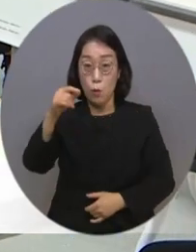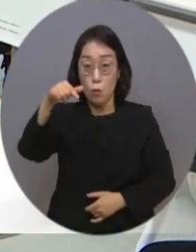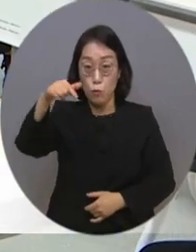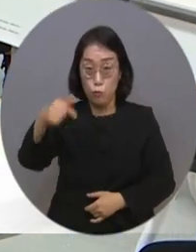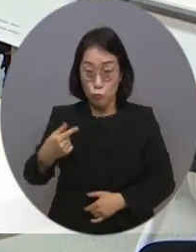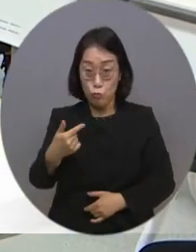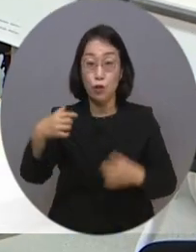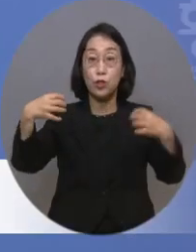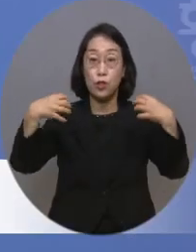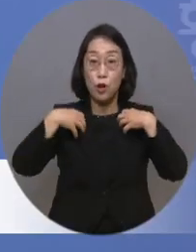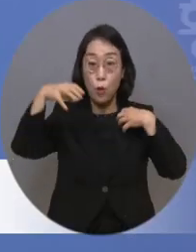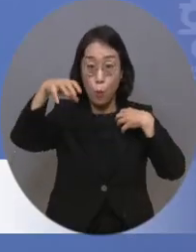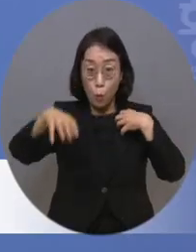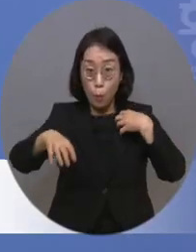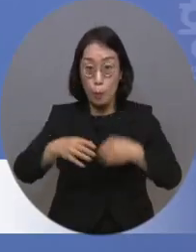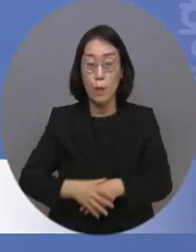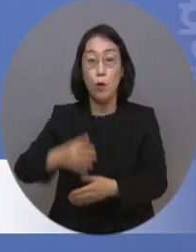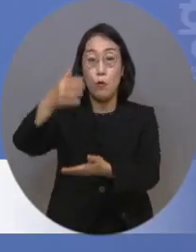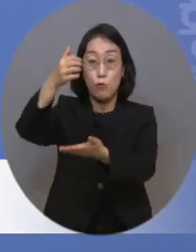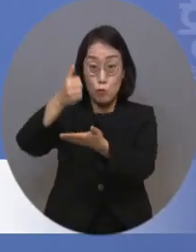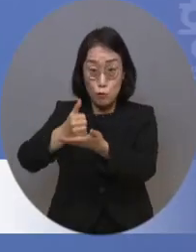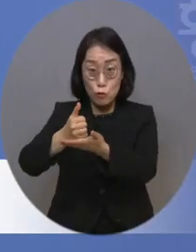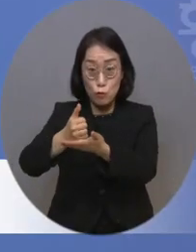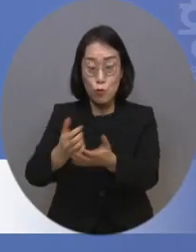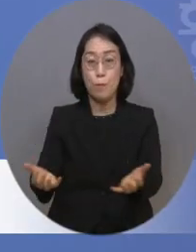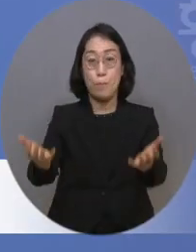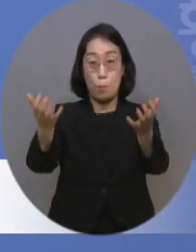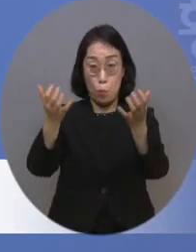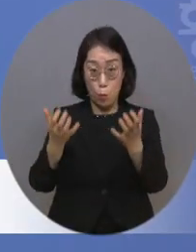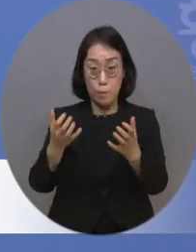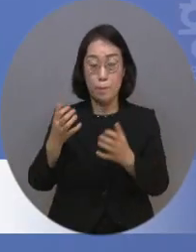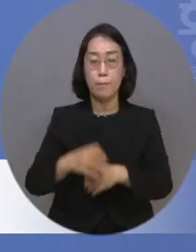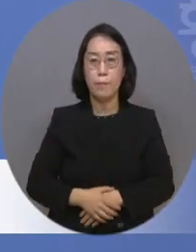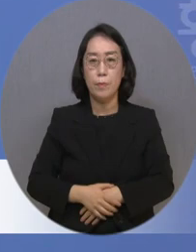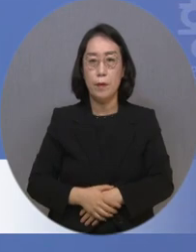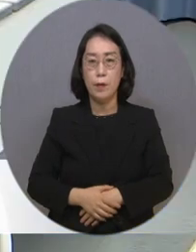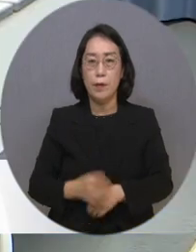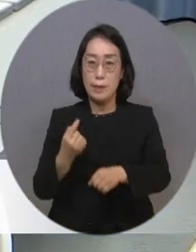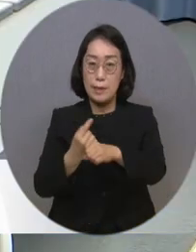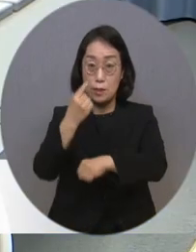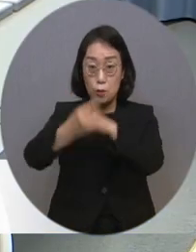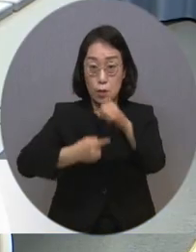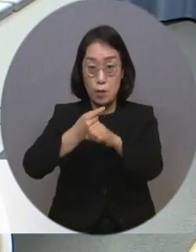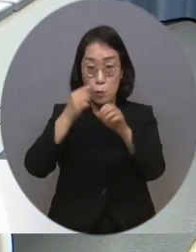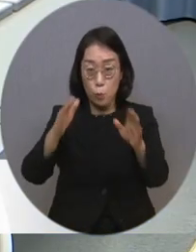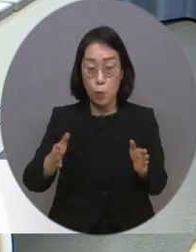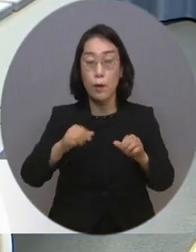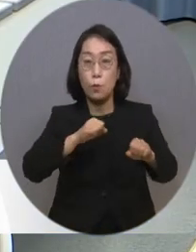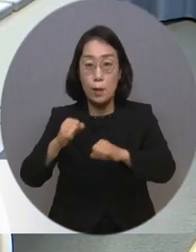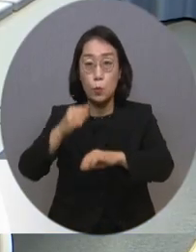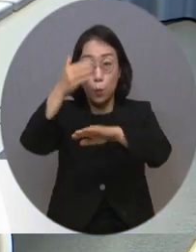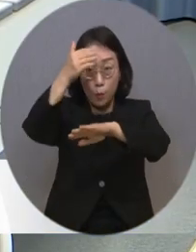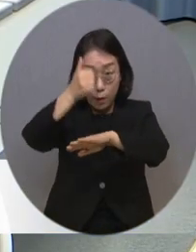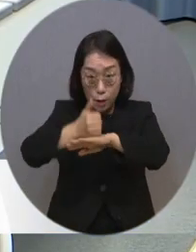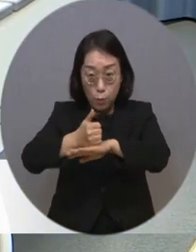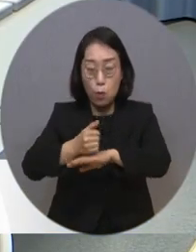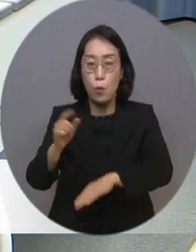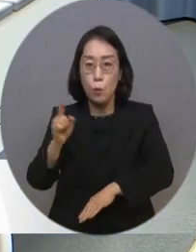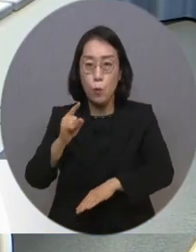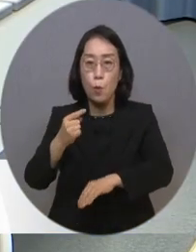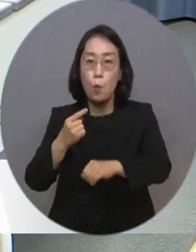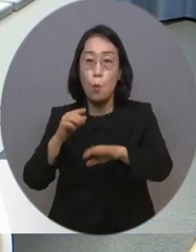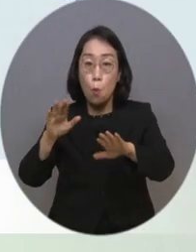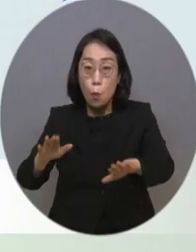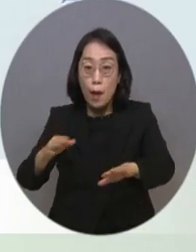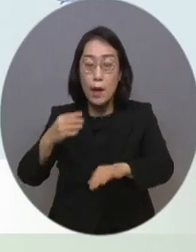횡성군청에서 김명기 횡성군수가 주관한 2022년 주요 성과 및 2023년 군정 운영